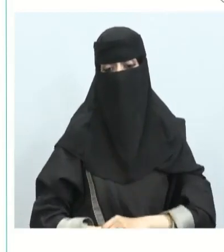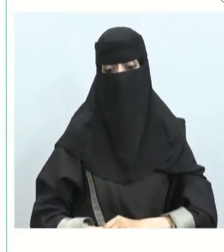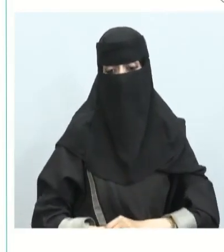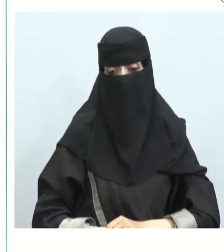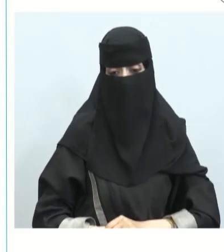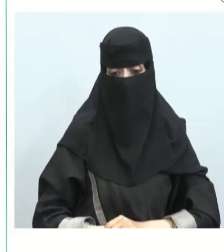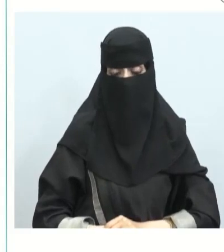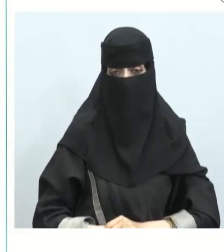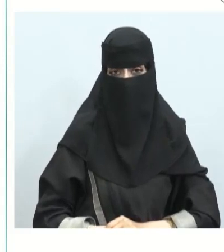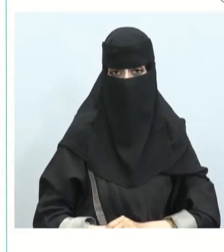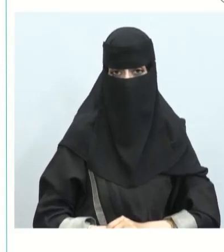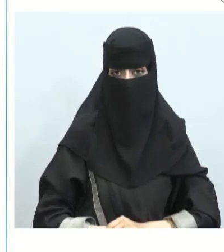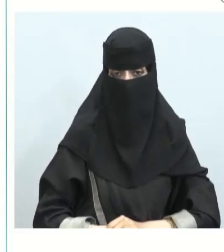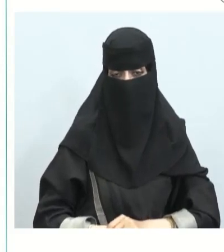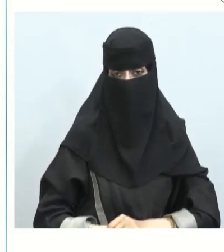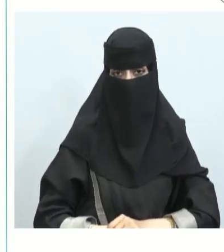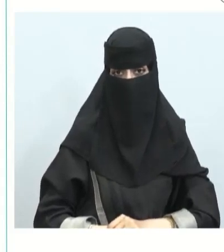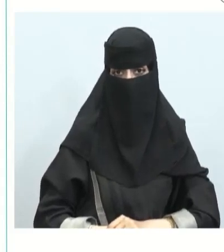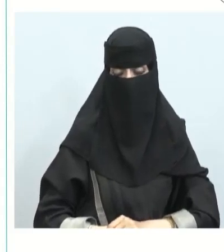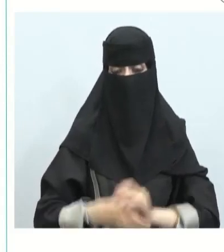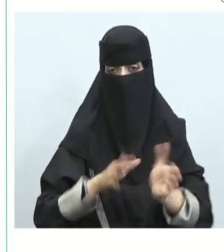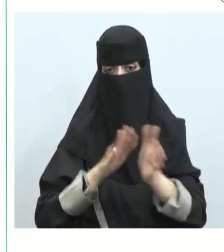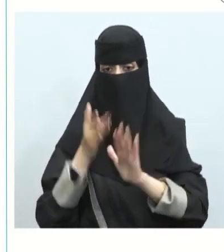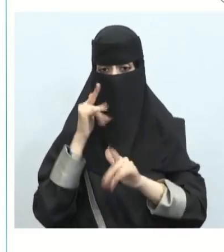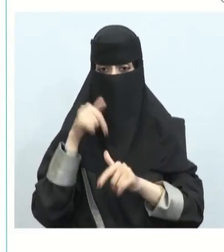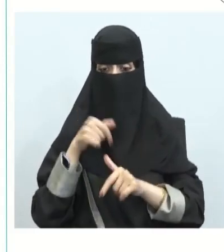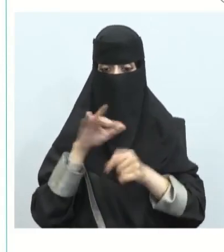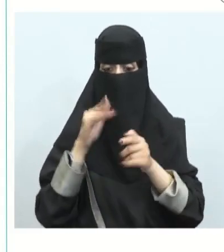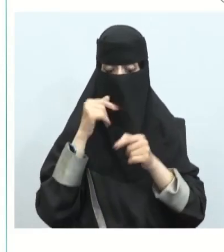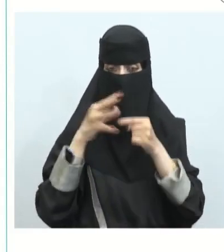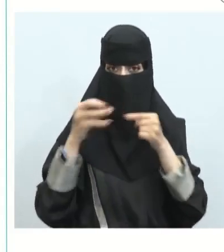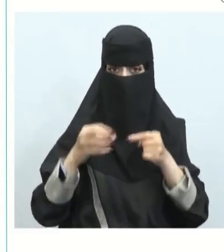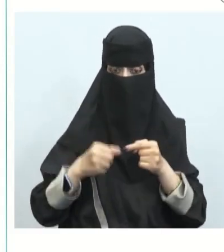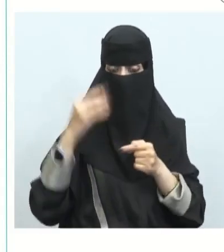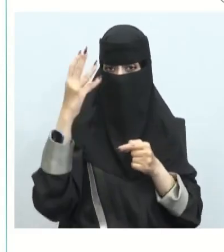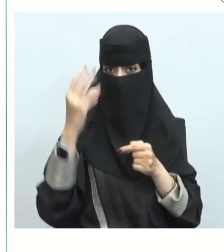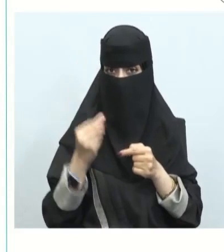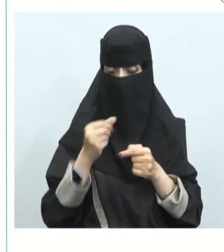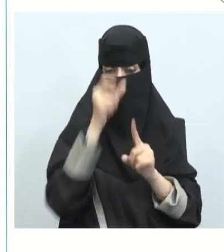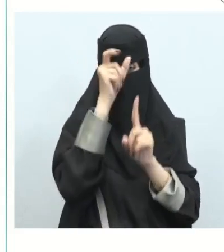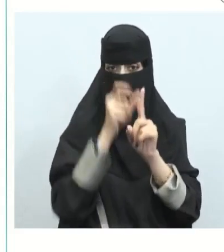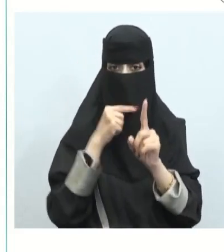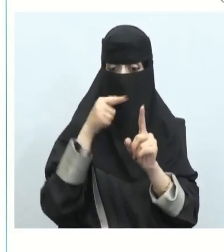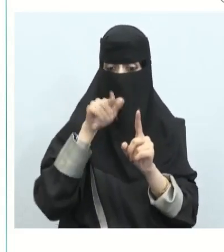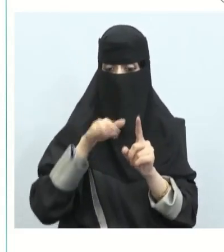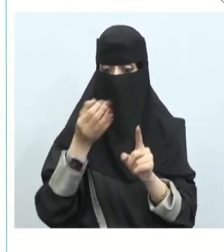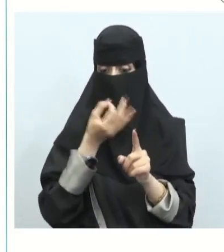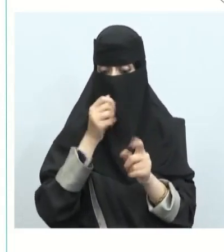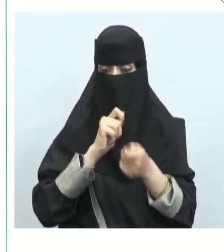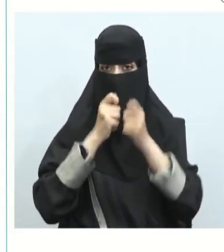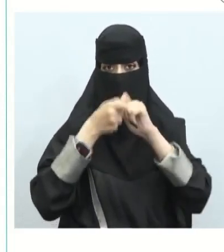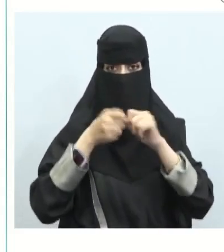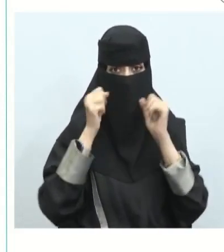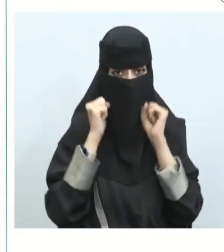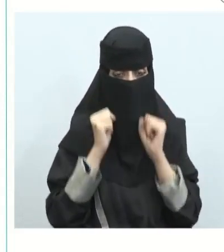التغ في بعض الحالات تضطر المنظمات الى تقليل عدد موظفيها ونحن هنا نتحدث عن تغيير